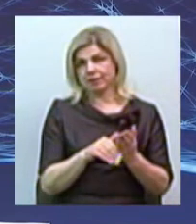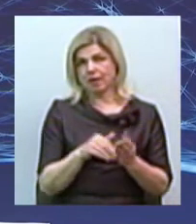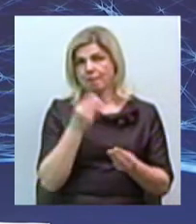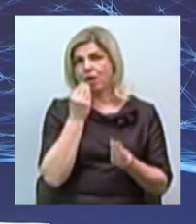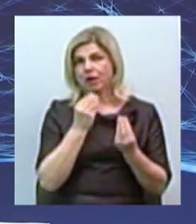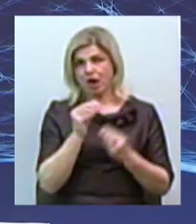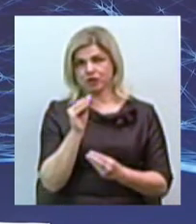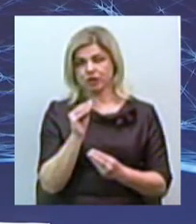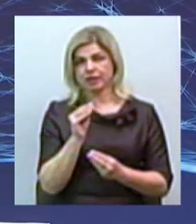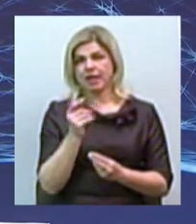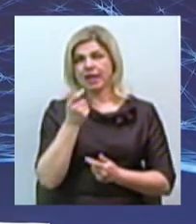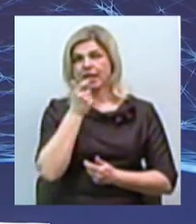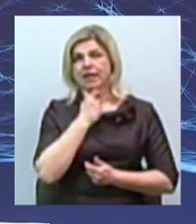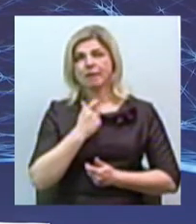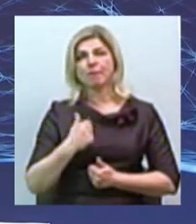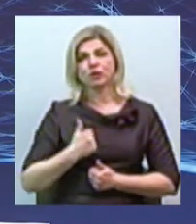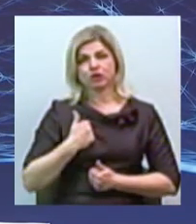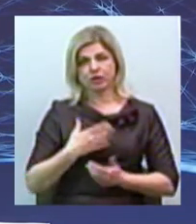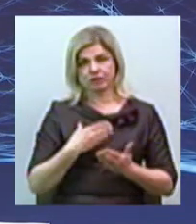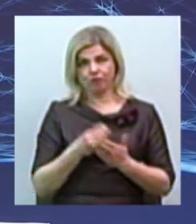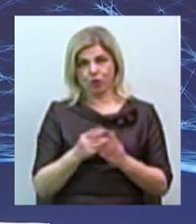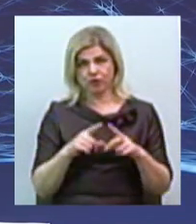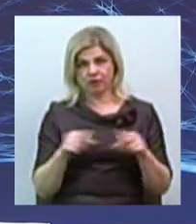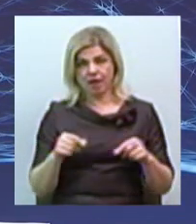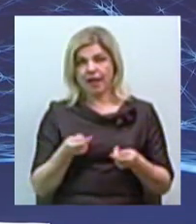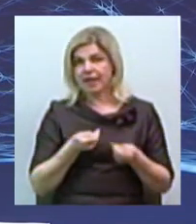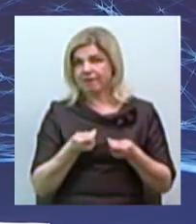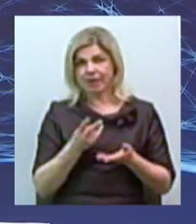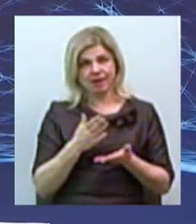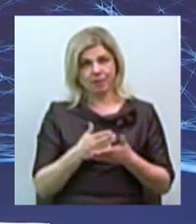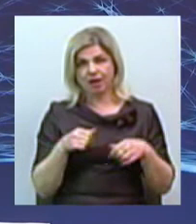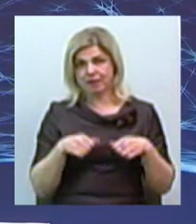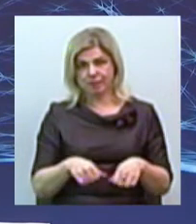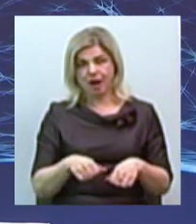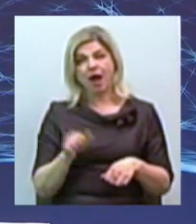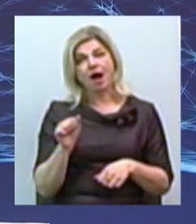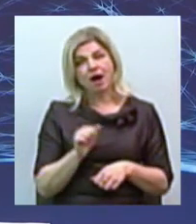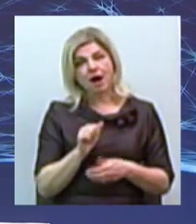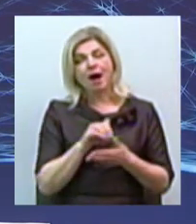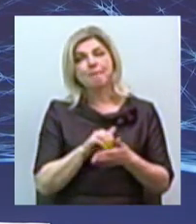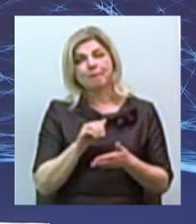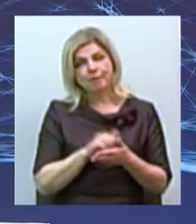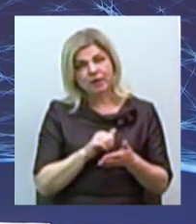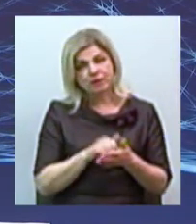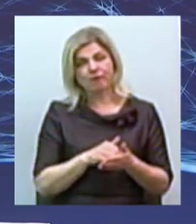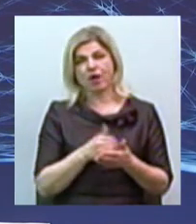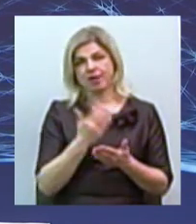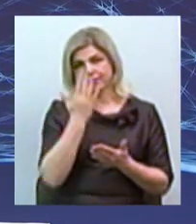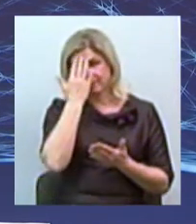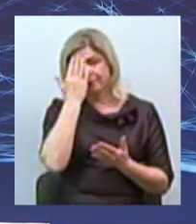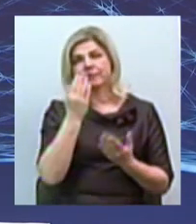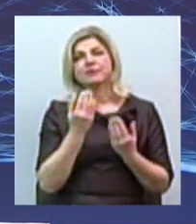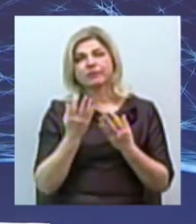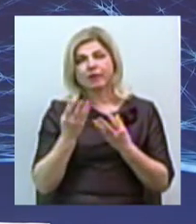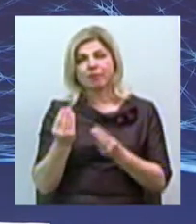покращення іміджу свого закладу, керівник не має права. Але вмотивувати свого вчителя, вмотивувати,